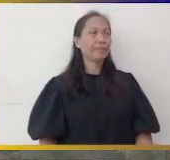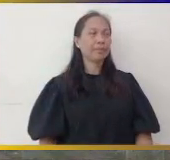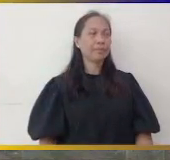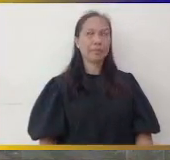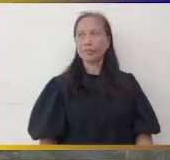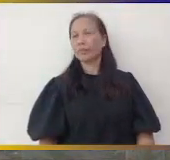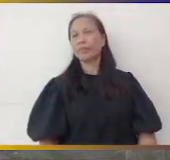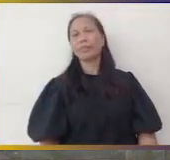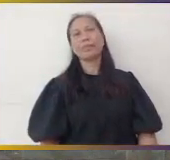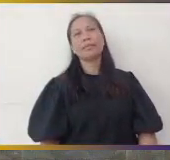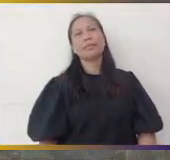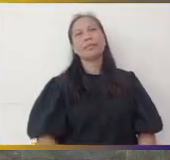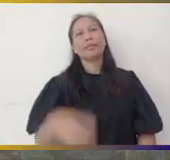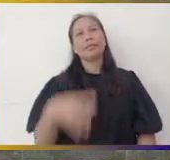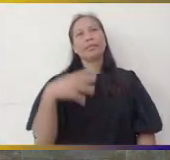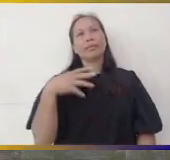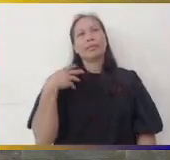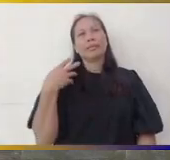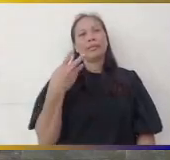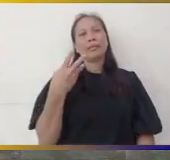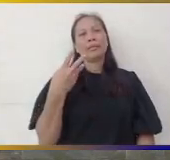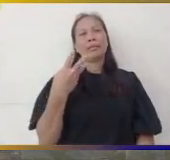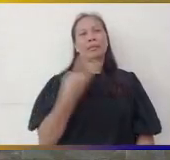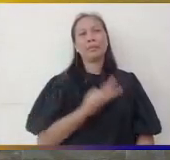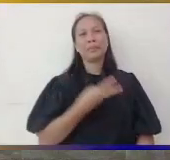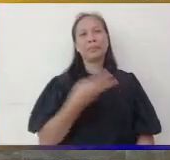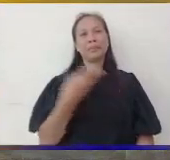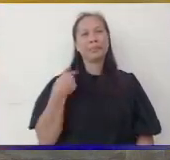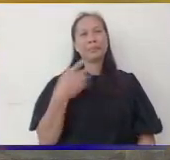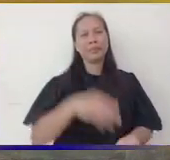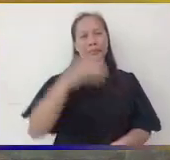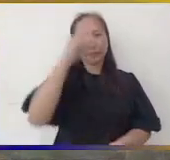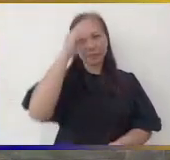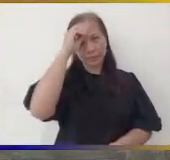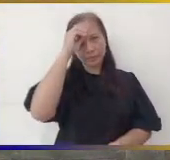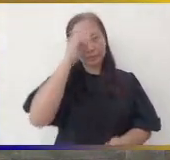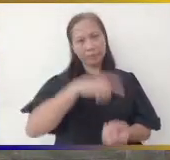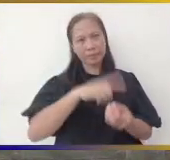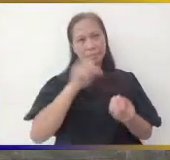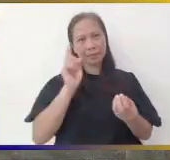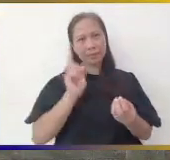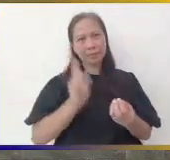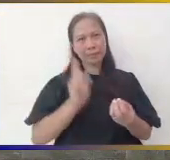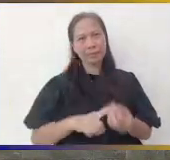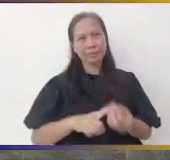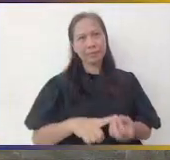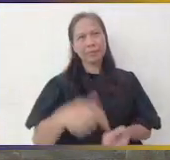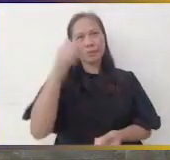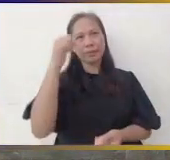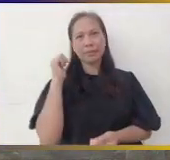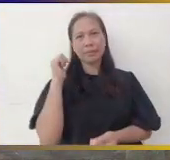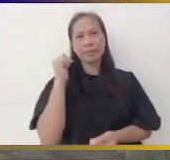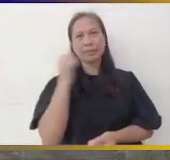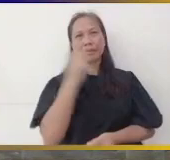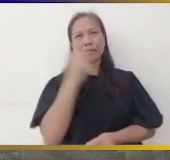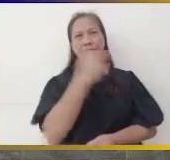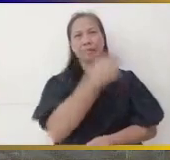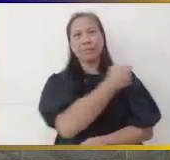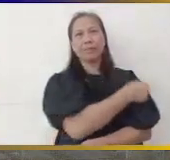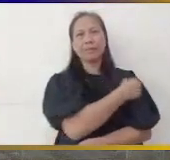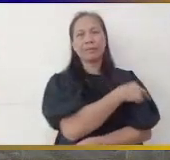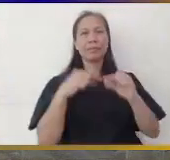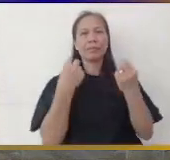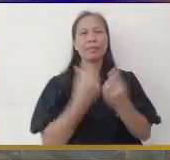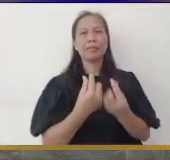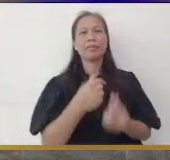na tatama sa mga ah other o mababanggit namin ang aming ibang other religious groups but primarily it's not for the